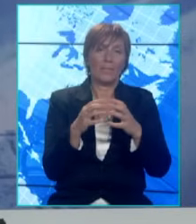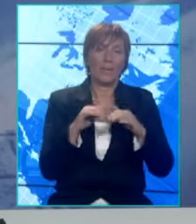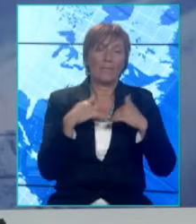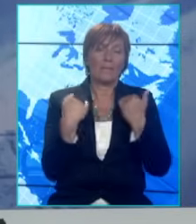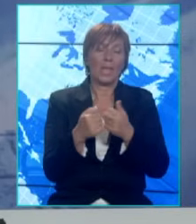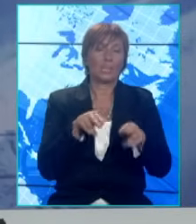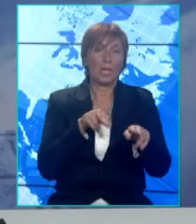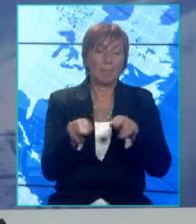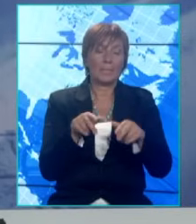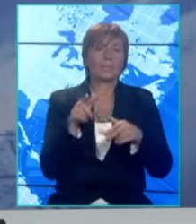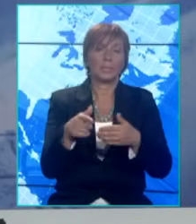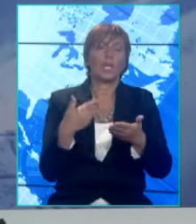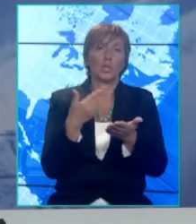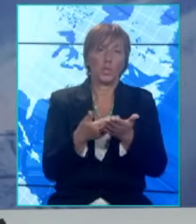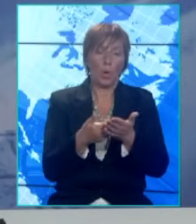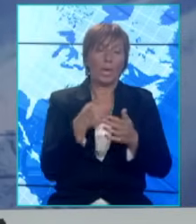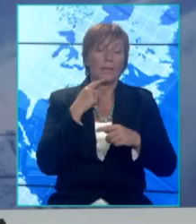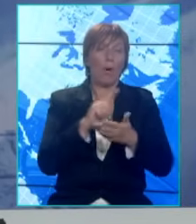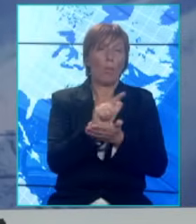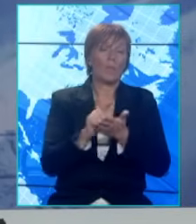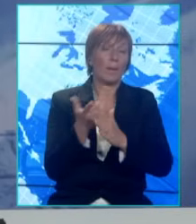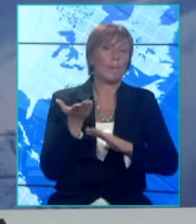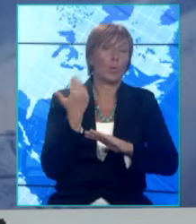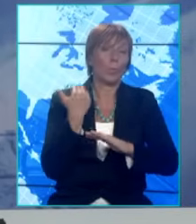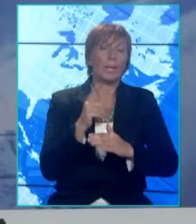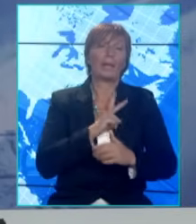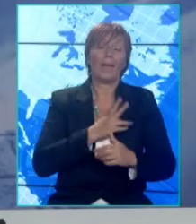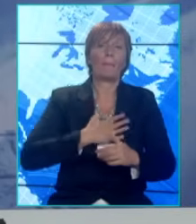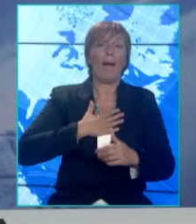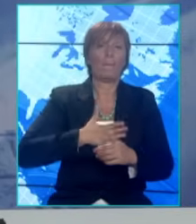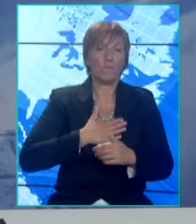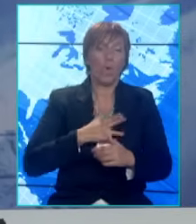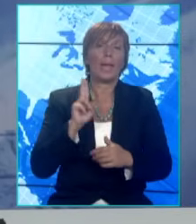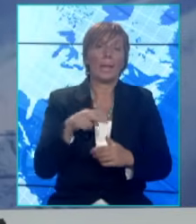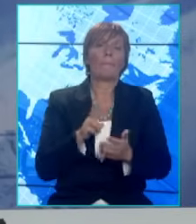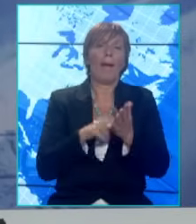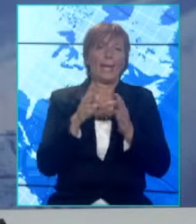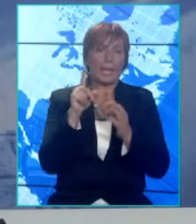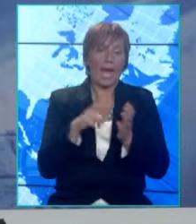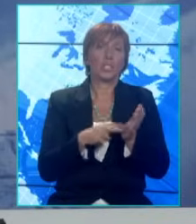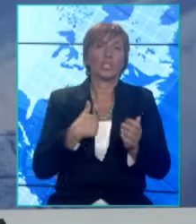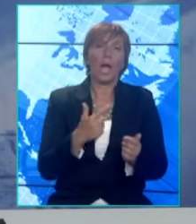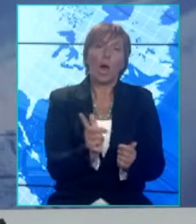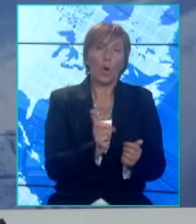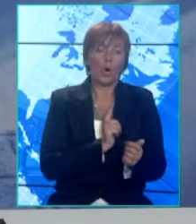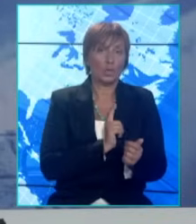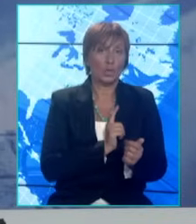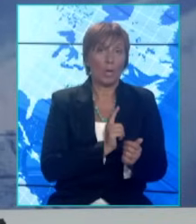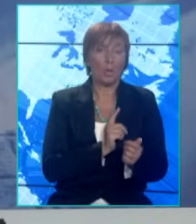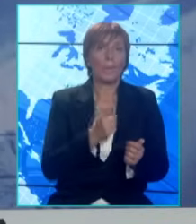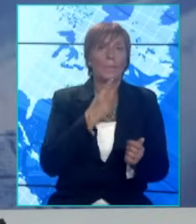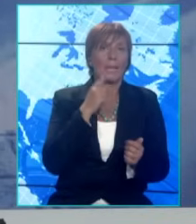pokazao i dokazao da u vremenu proteklom, gdje ima volje, ima i načina, očekujem, dakle, da će se